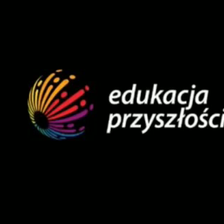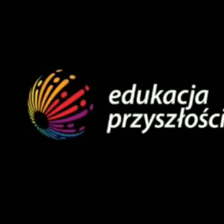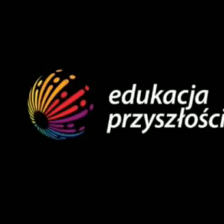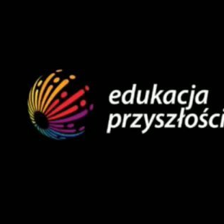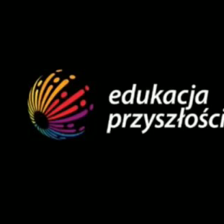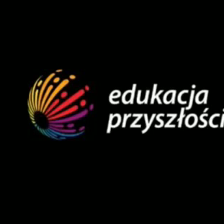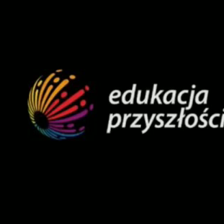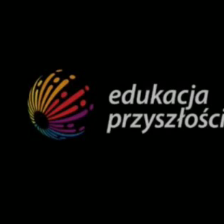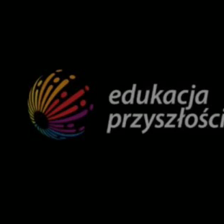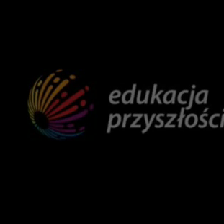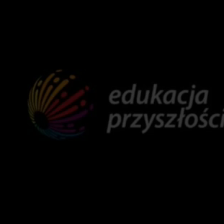Dziękuje. Dziękuje. Dziękuje. KONIEC